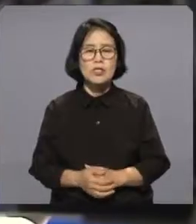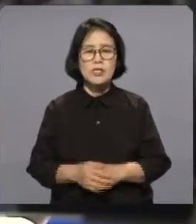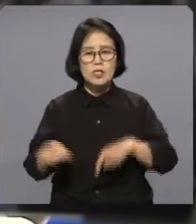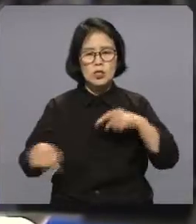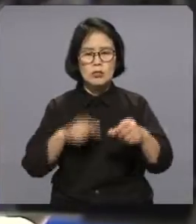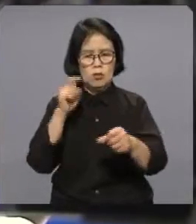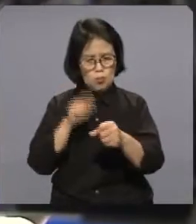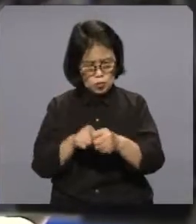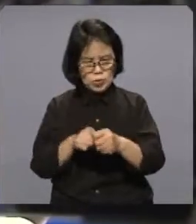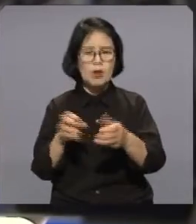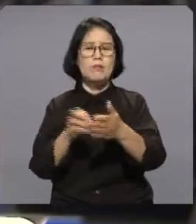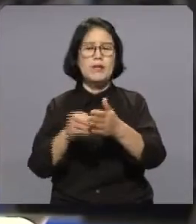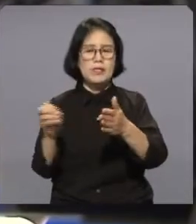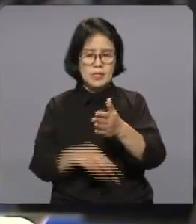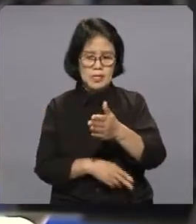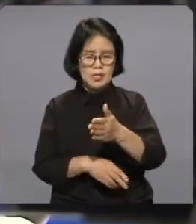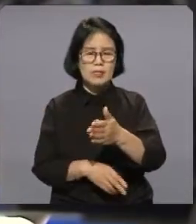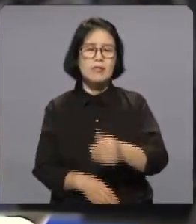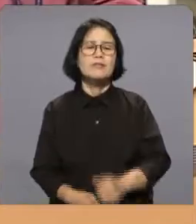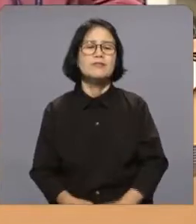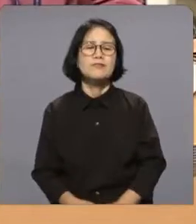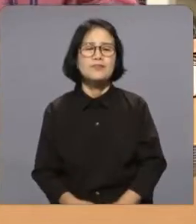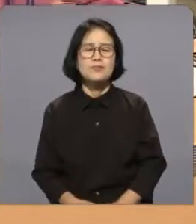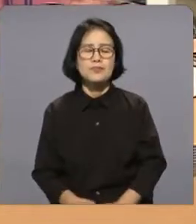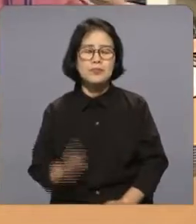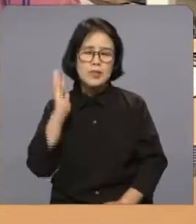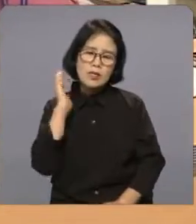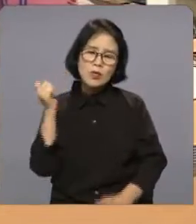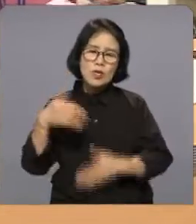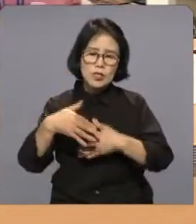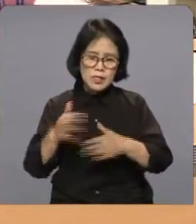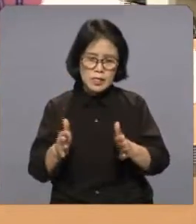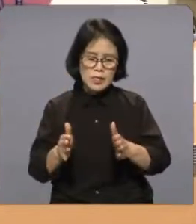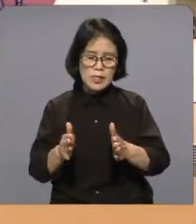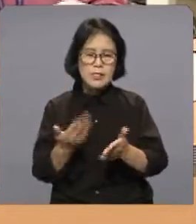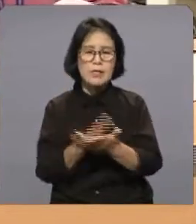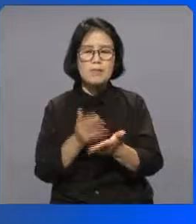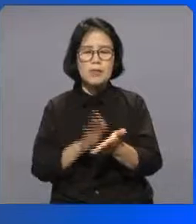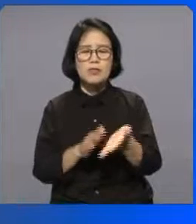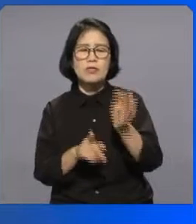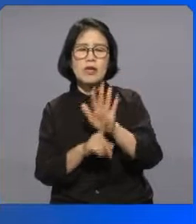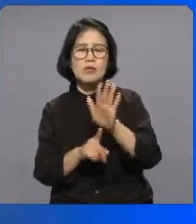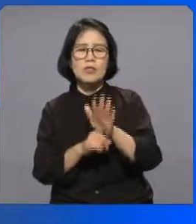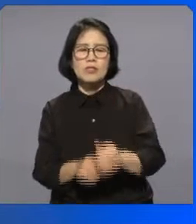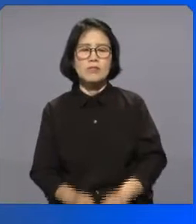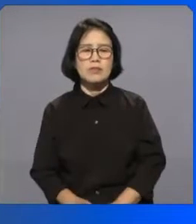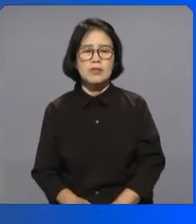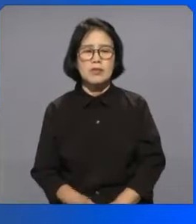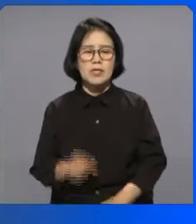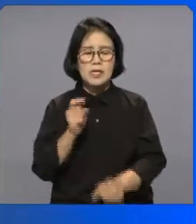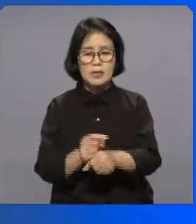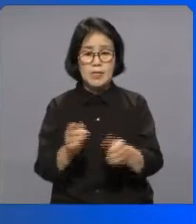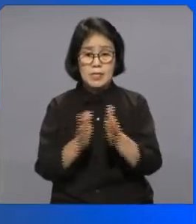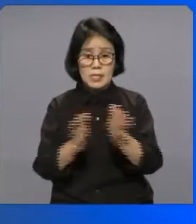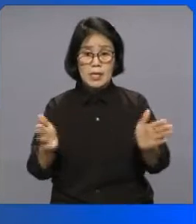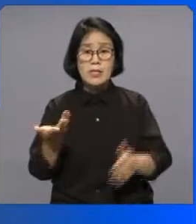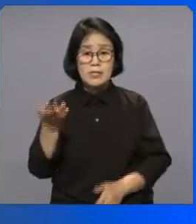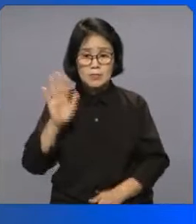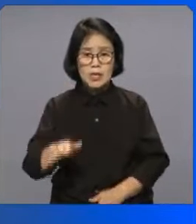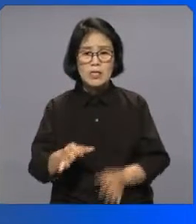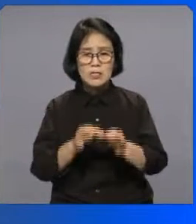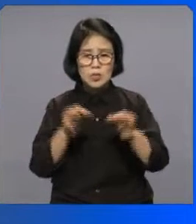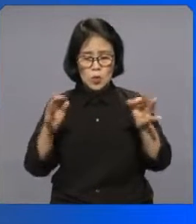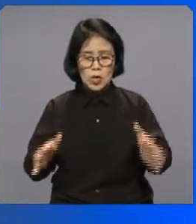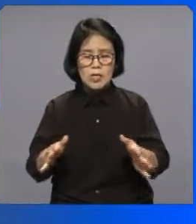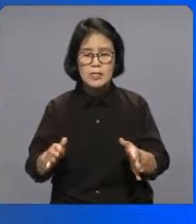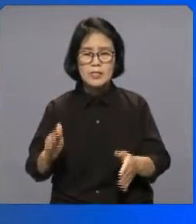목적은 배제돼야 한다는 전제를 두고 대통령실 개편을 예고했습니다. 벌써 시작을 했습니다마는